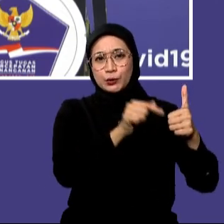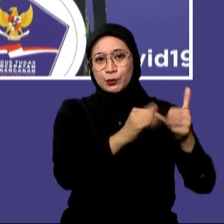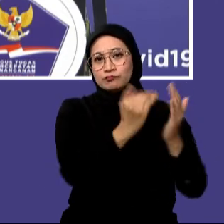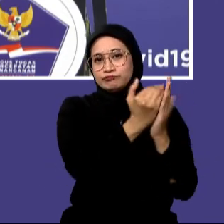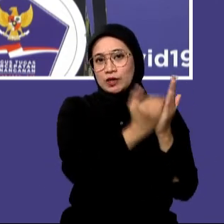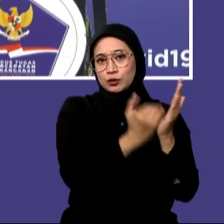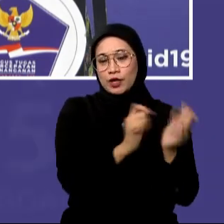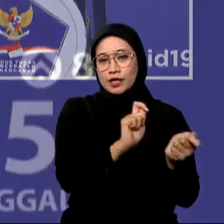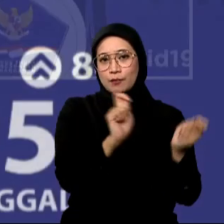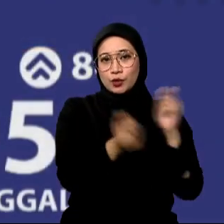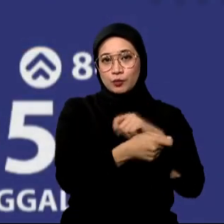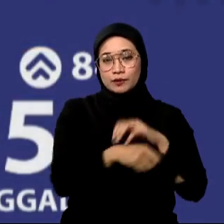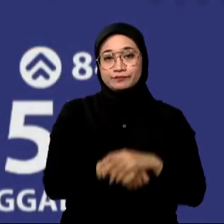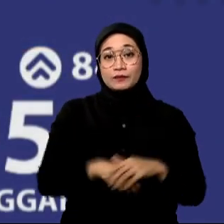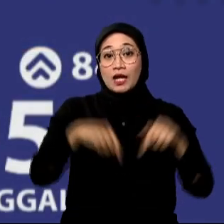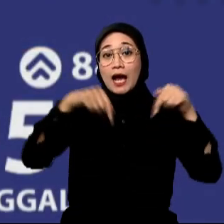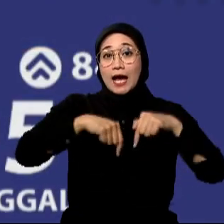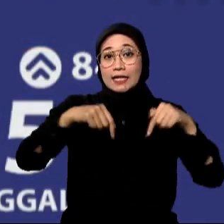sembuh sebanyak